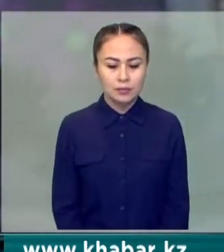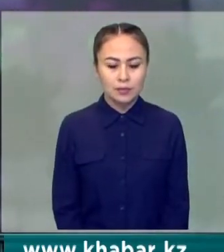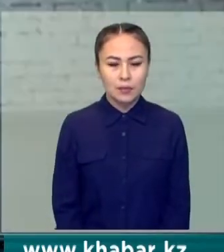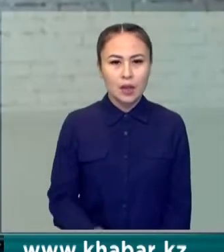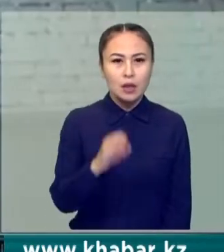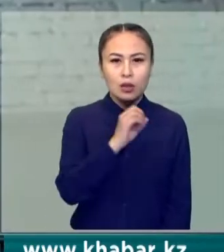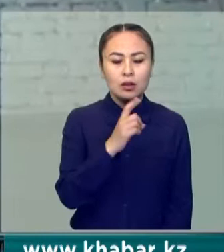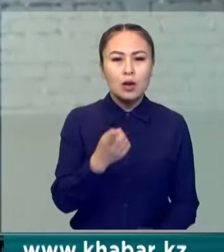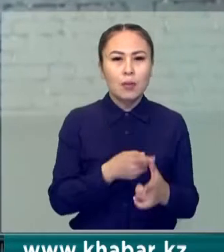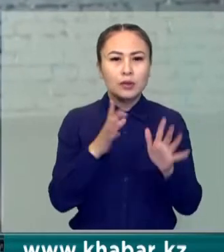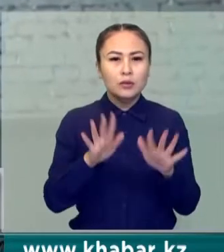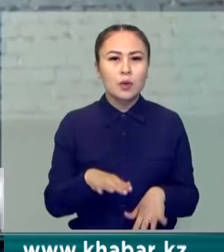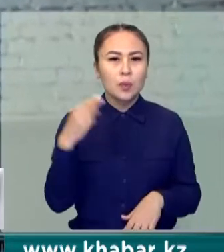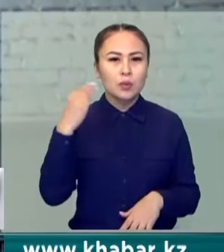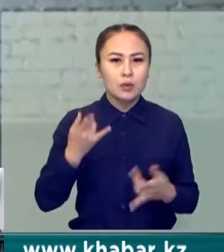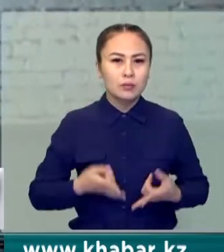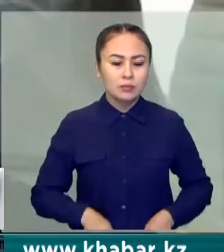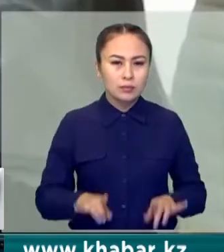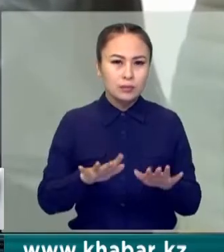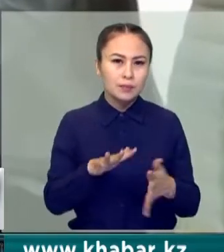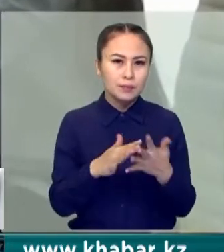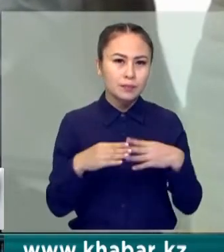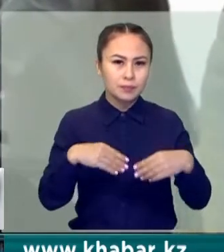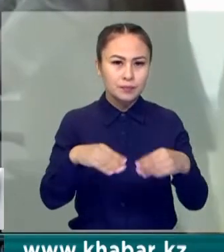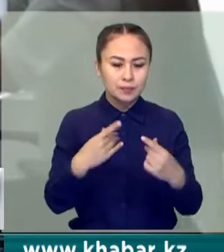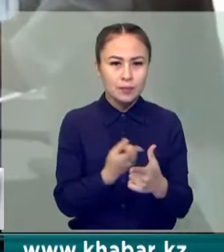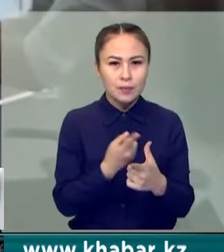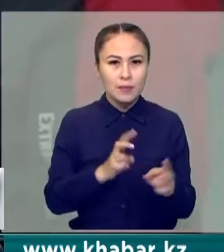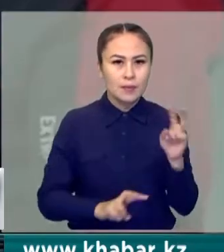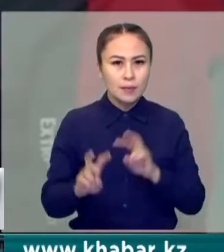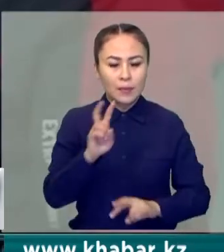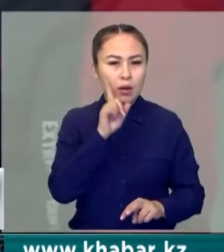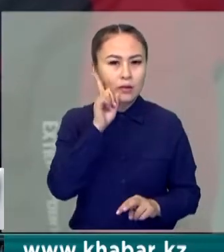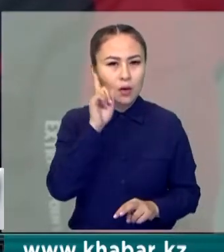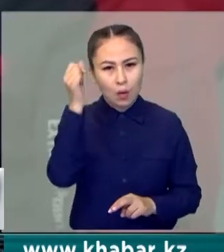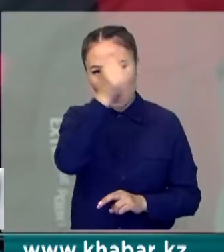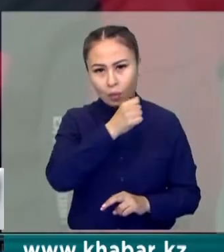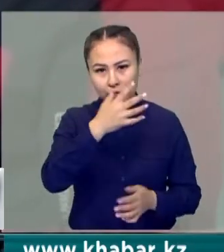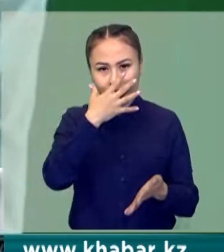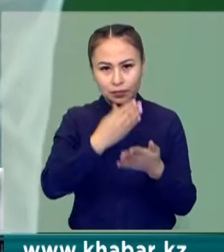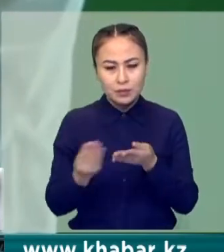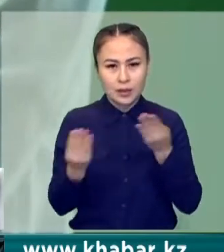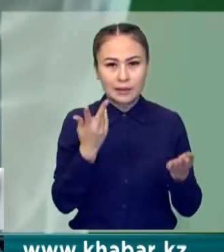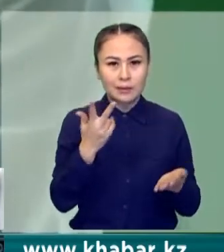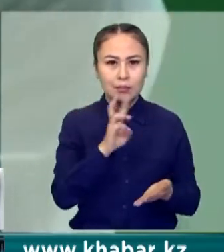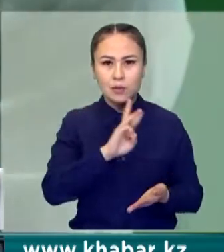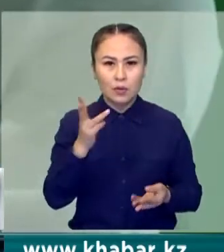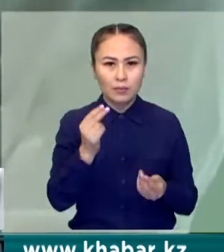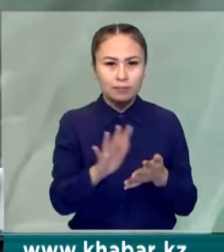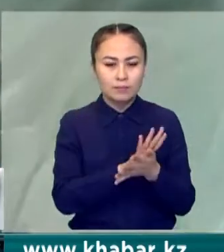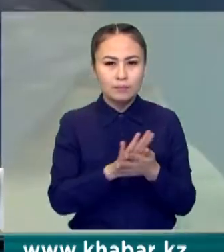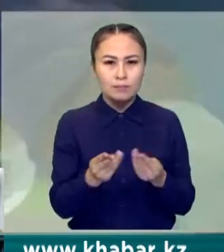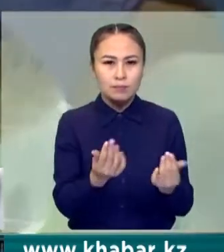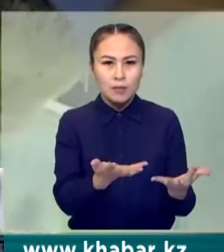Ерсұлтан Әбдіраман Түркістан қаласының тумасы, өсімдік шаруашылығы саласында тынбай ізденуде. Жастар жылы өз жобасын ұсынып 3 миллион теңге грант ұтып алған.